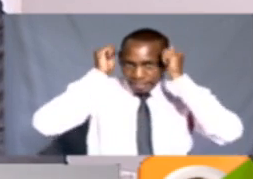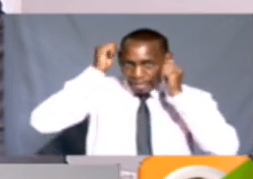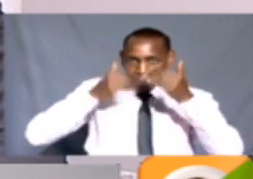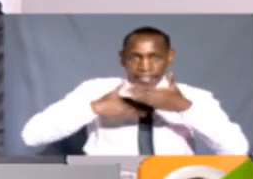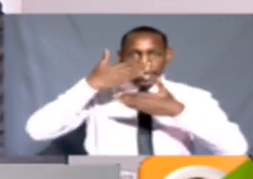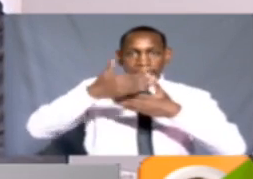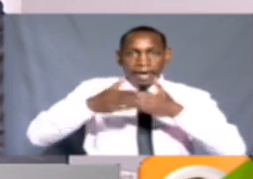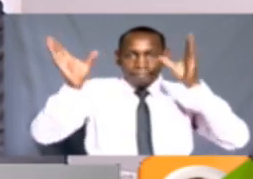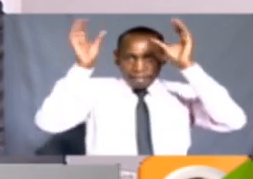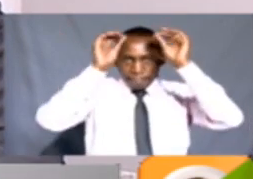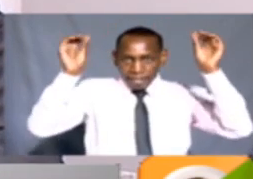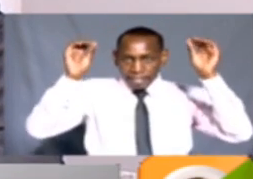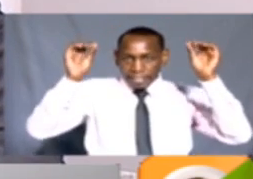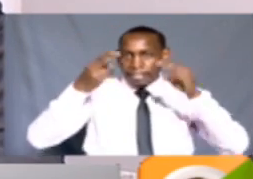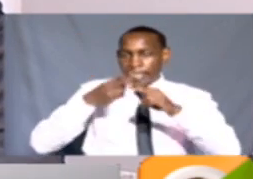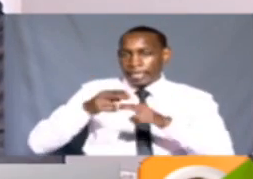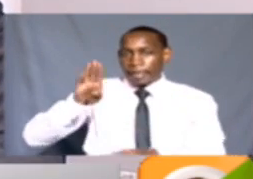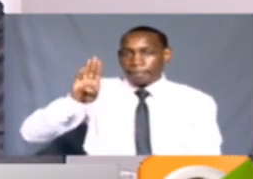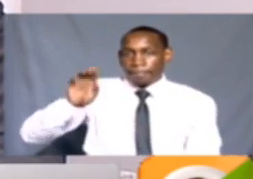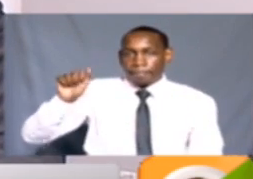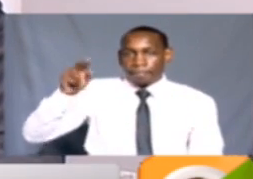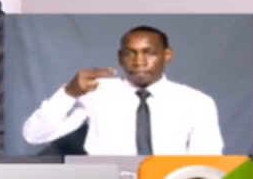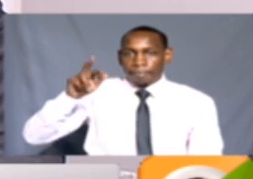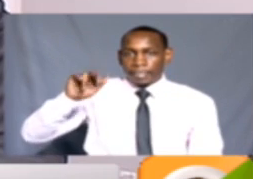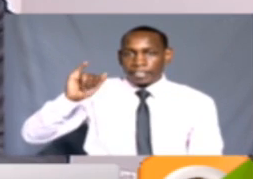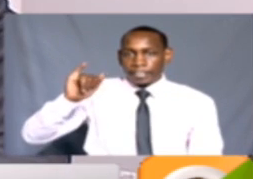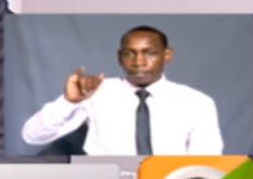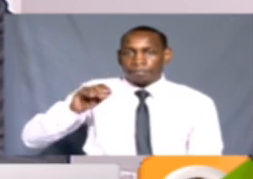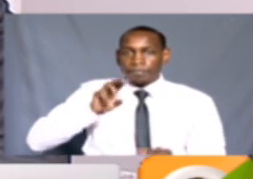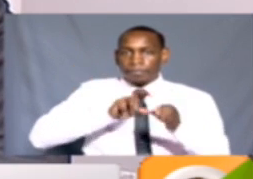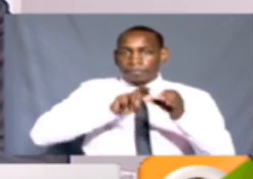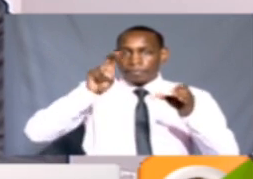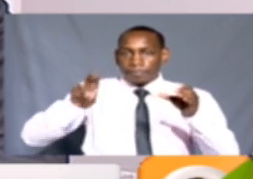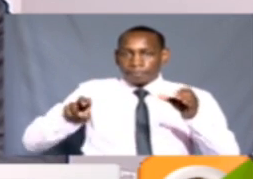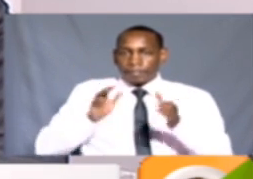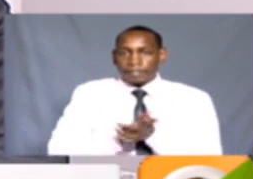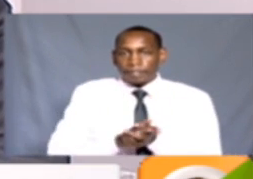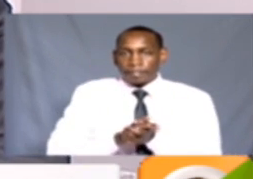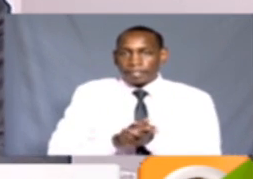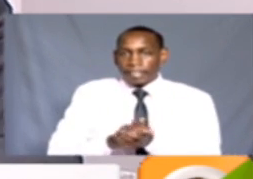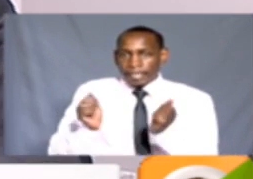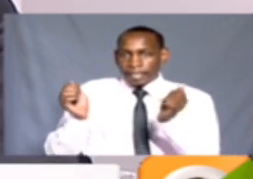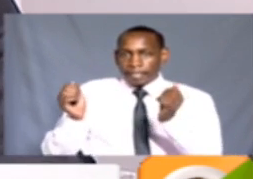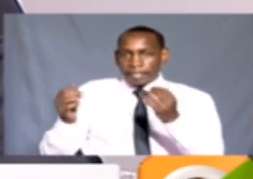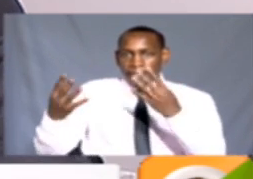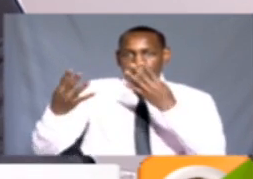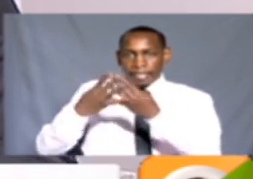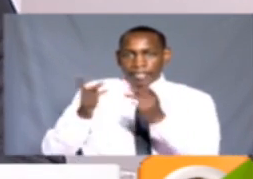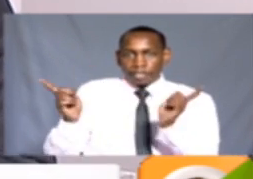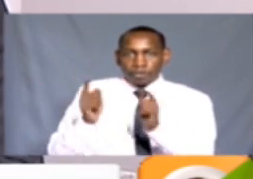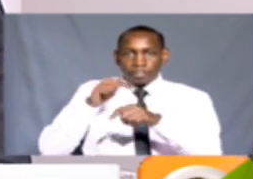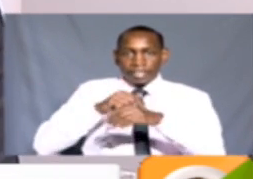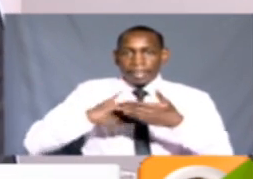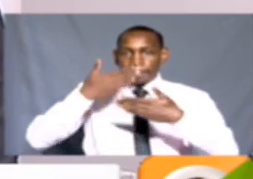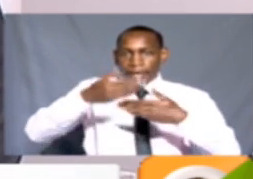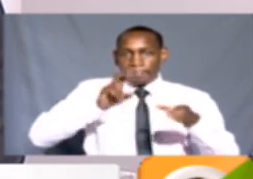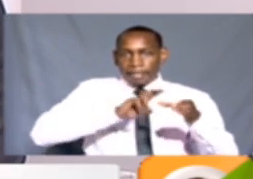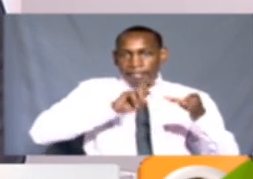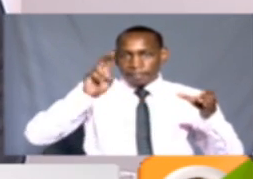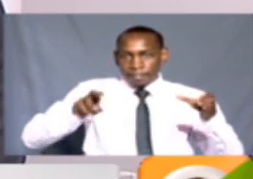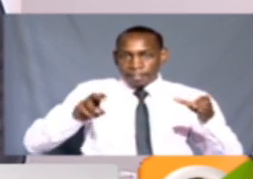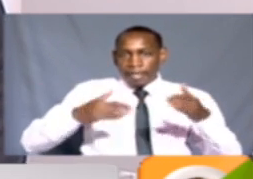baada ya rais wa taifa hilo Omar Al-bashir kujiuzulu. Al-bashir alitiwa mbaroni muda mfupi tu baada ya kung'atuka